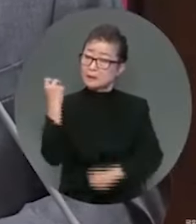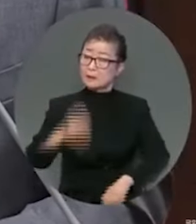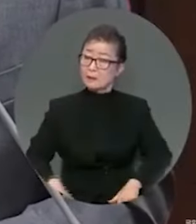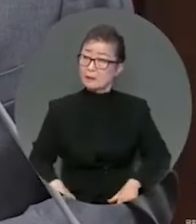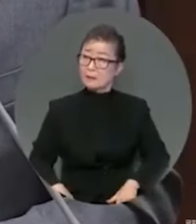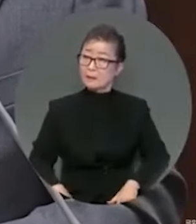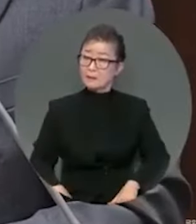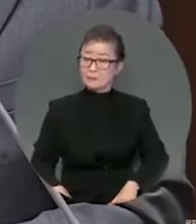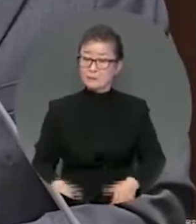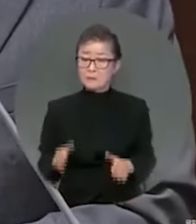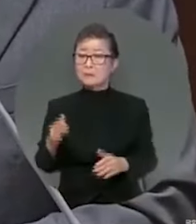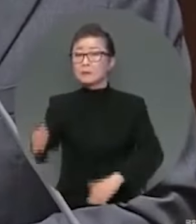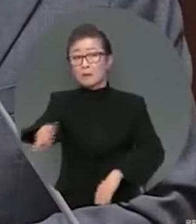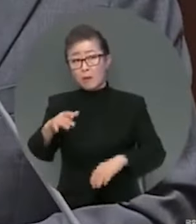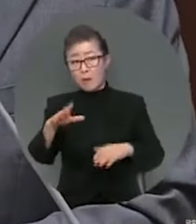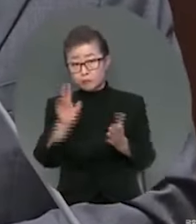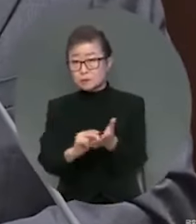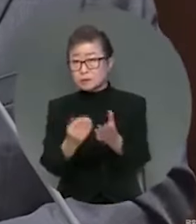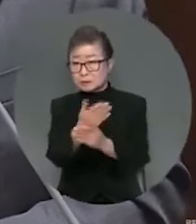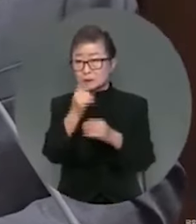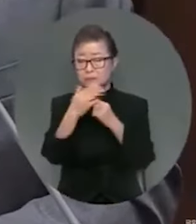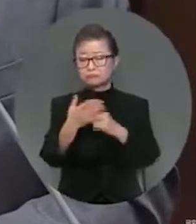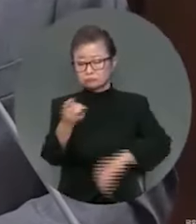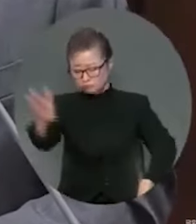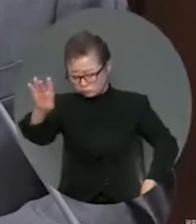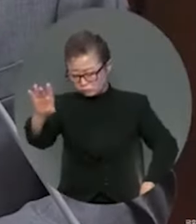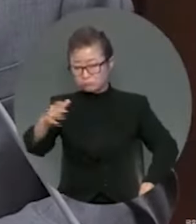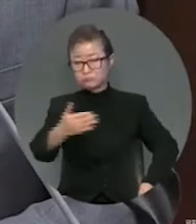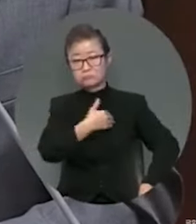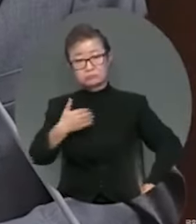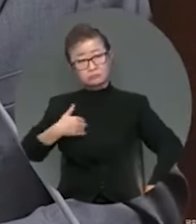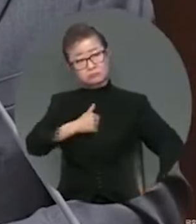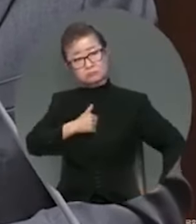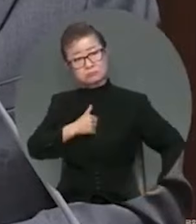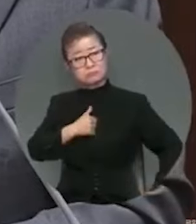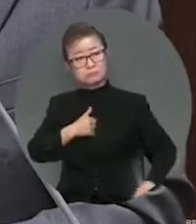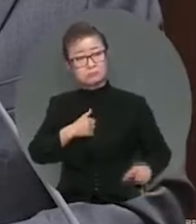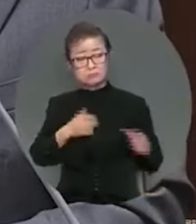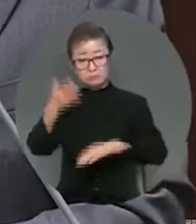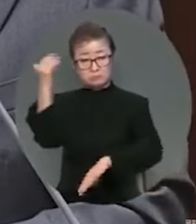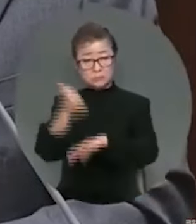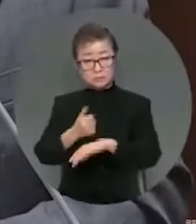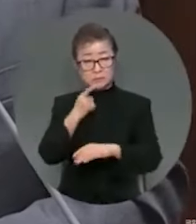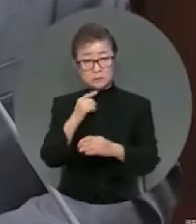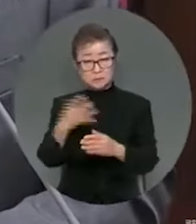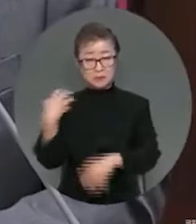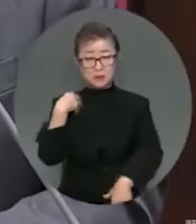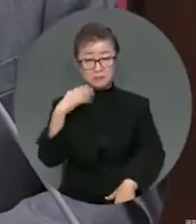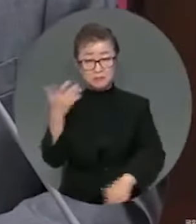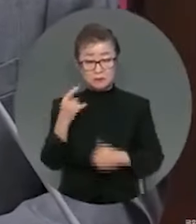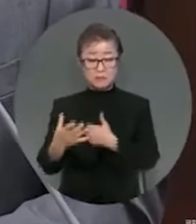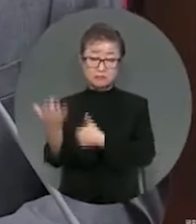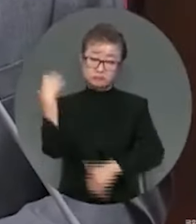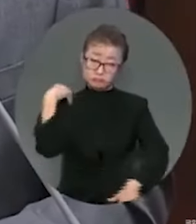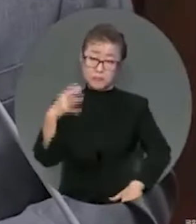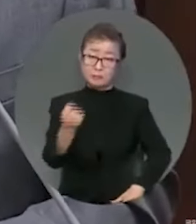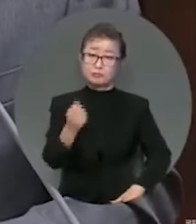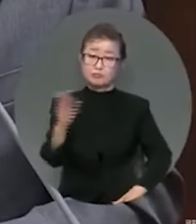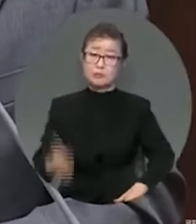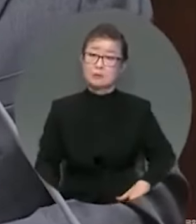지시기 바랍니다. 이것이 떳떳하고 당당한 공당의 태도입니다. 정치를 왜 이렇게 비겁하게 하는